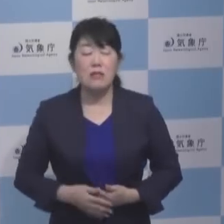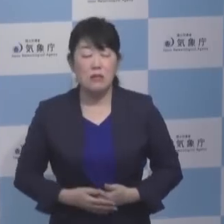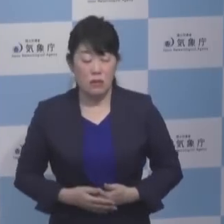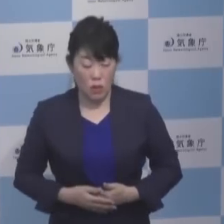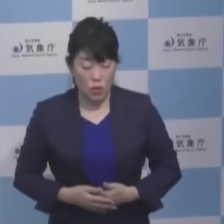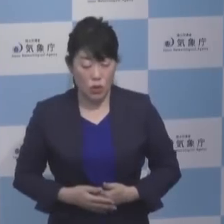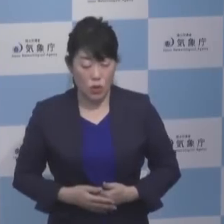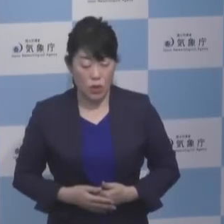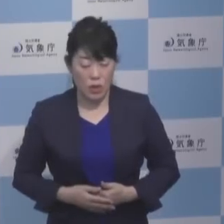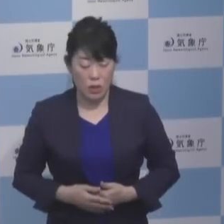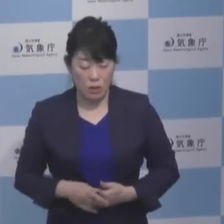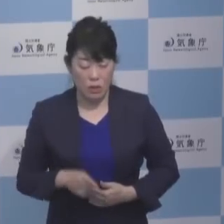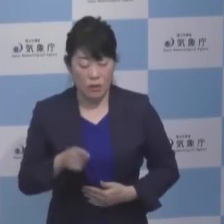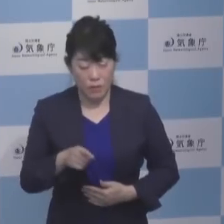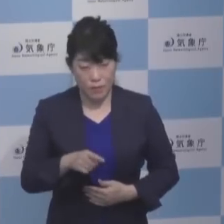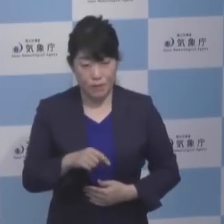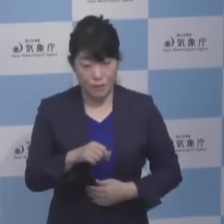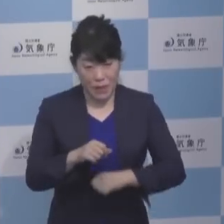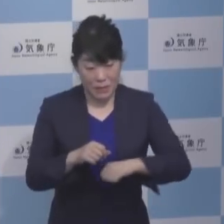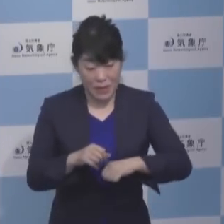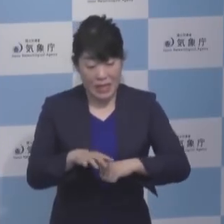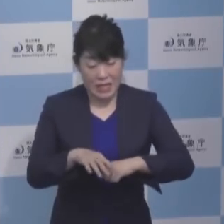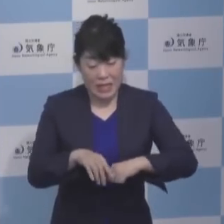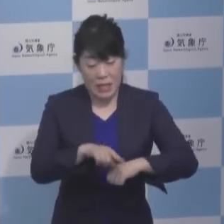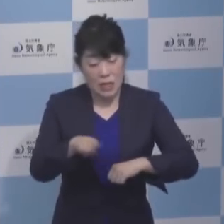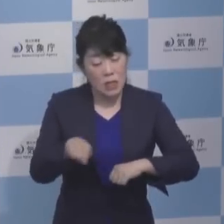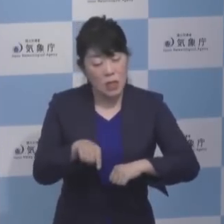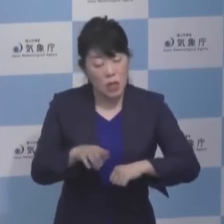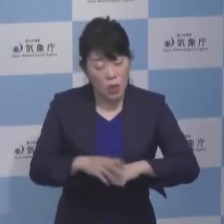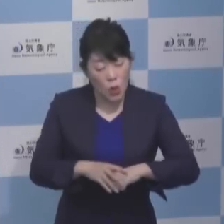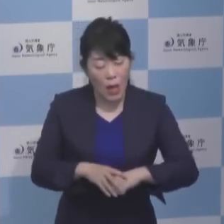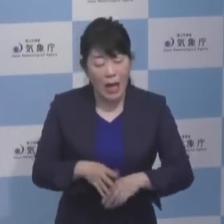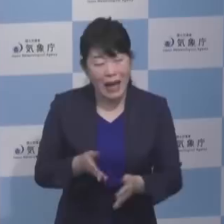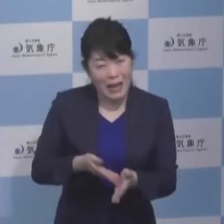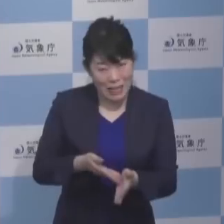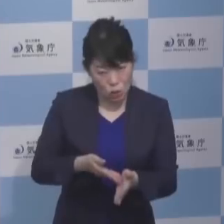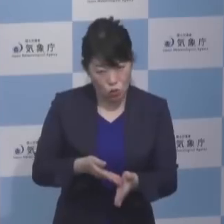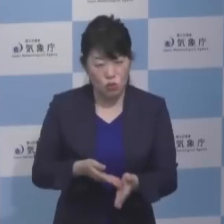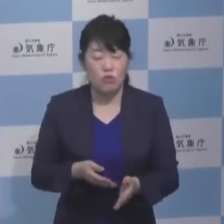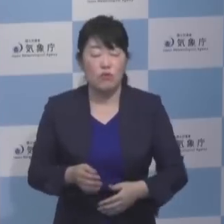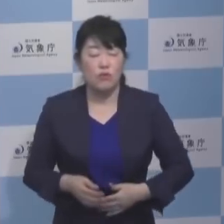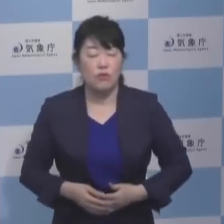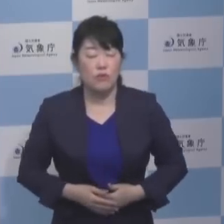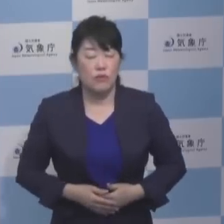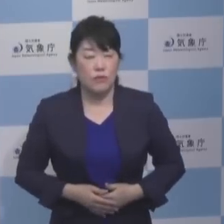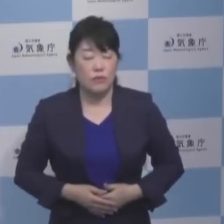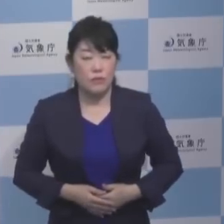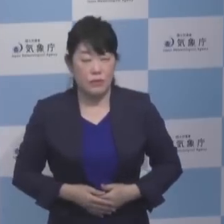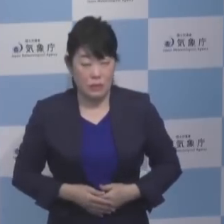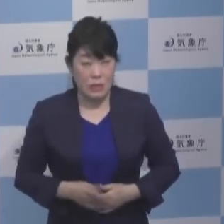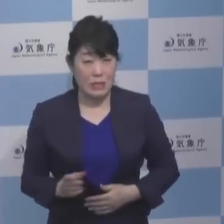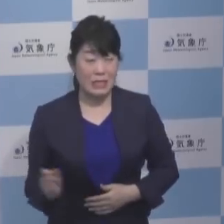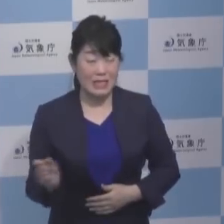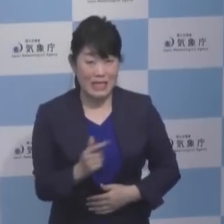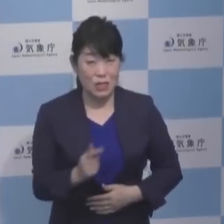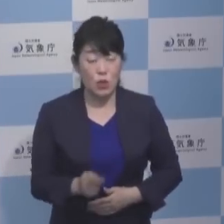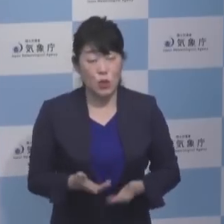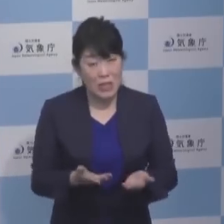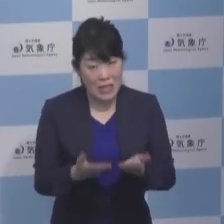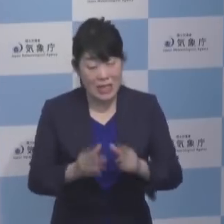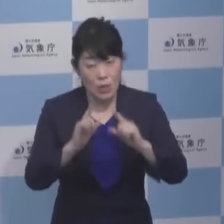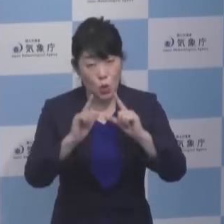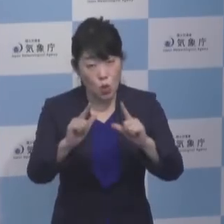動階級の解説になります。めくっていただいて緊急地震速報の発表状況です。